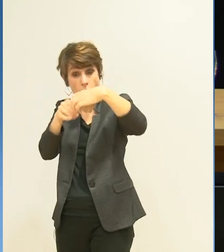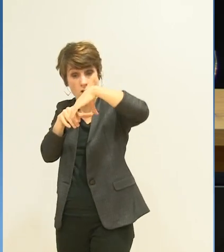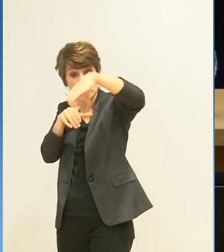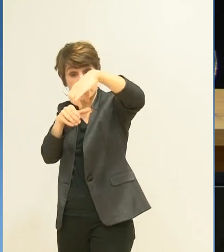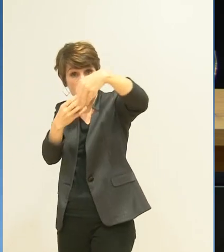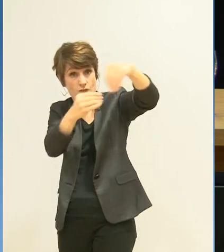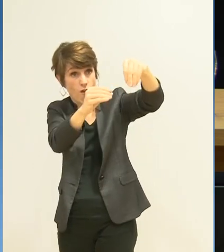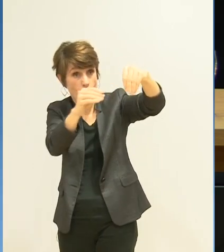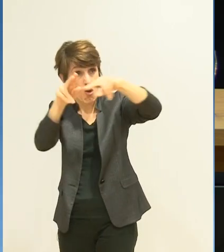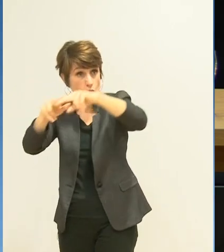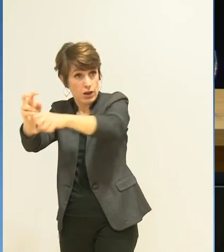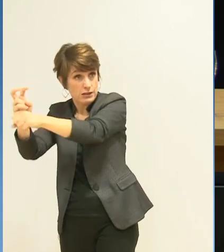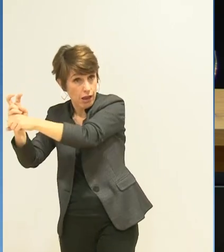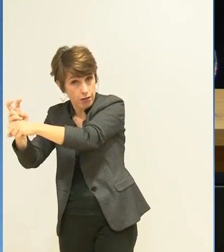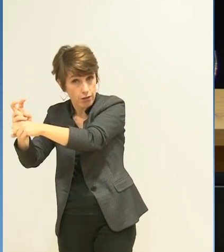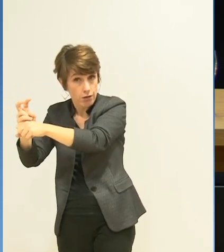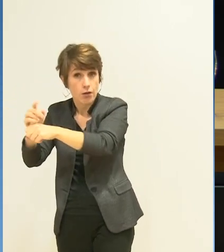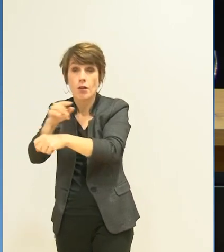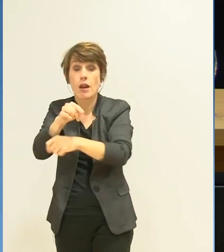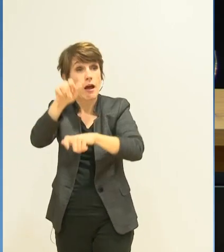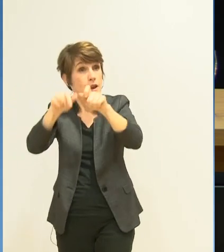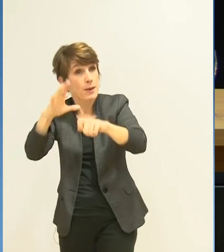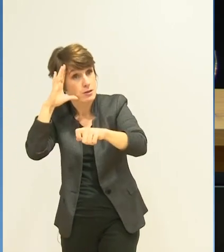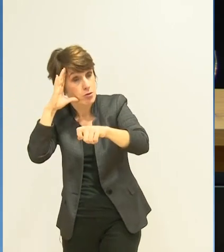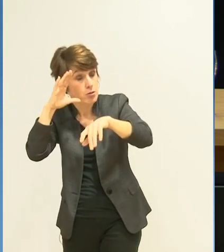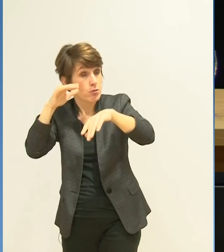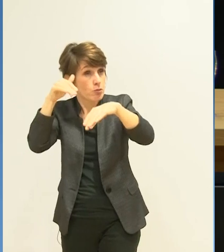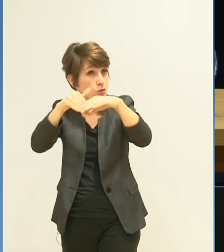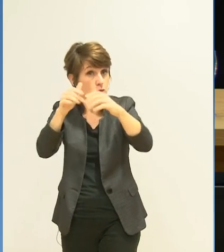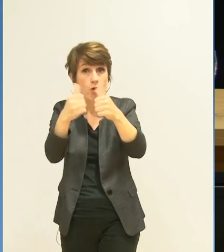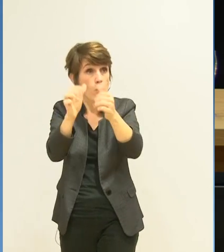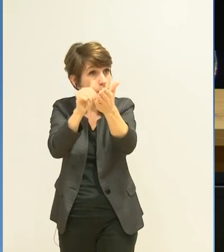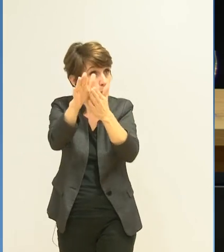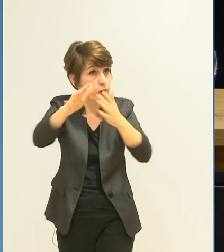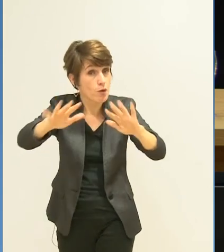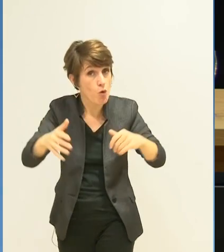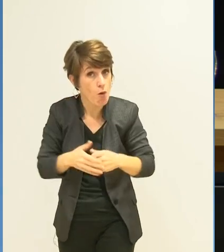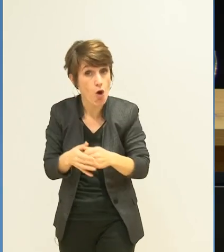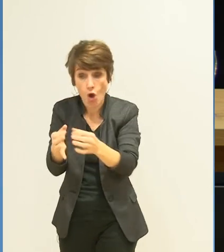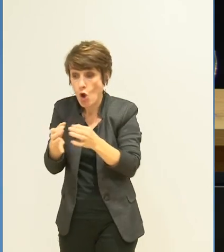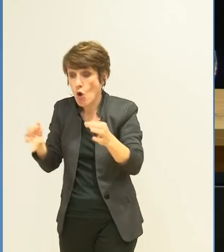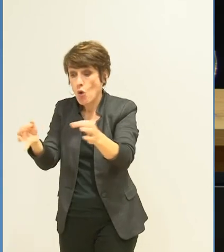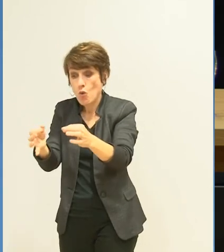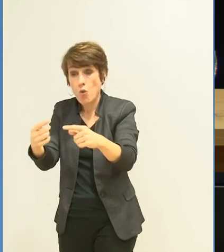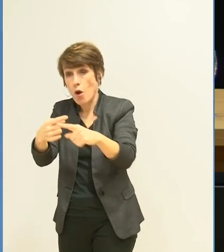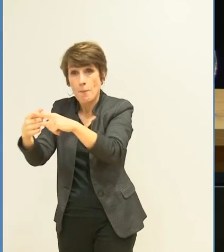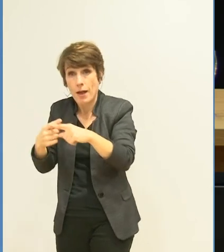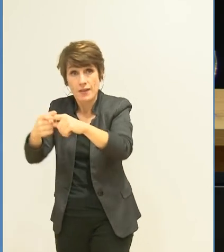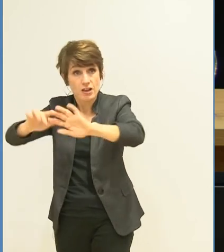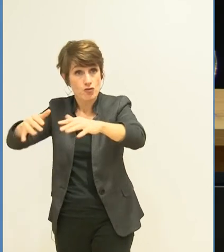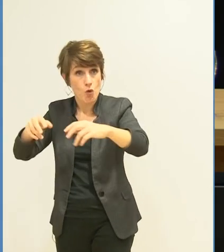peut être sans convention mais pas sans droits qu'en sera-t-il de la division de la cour des droits d'usagé des droits de passage